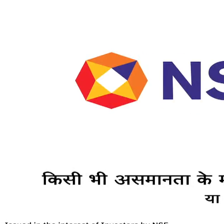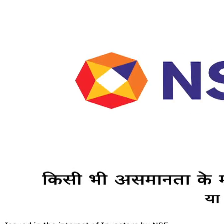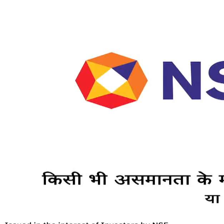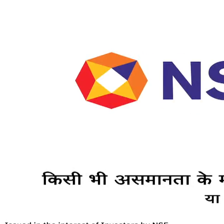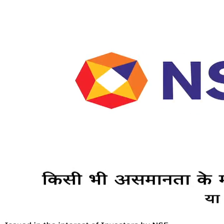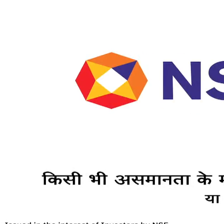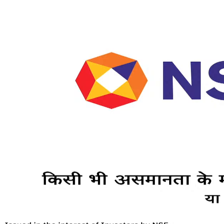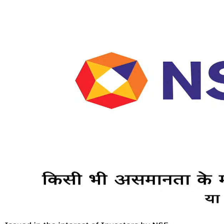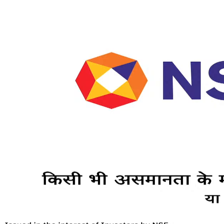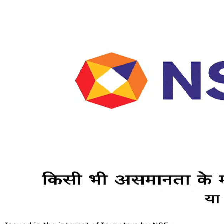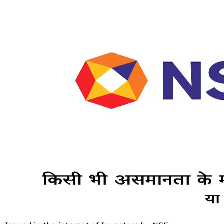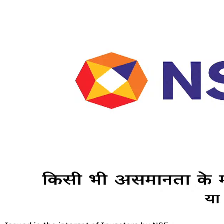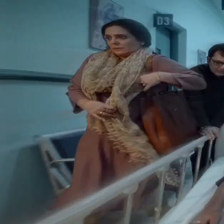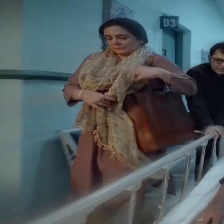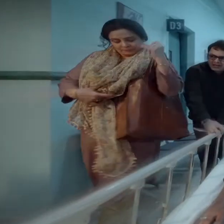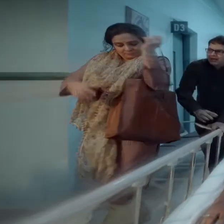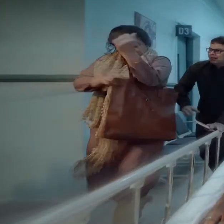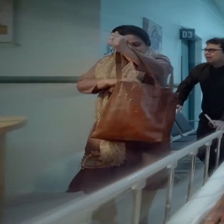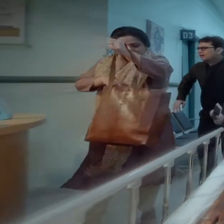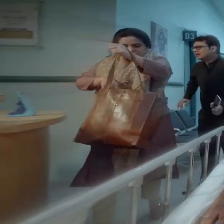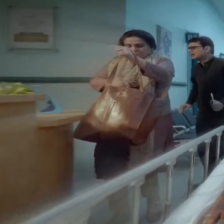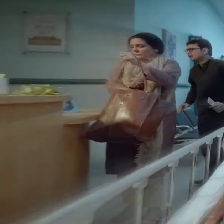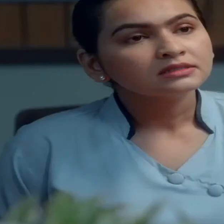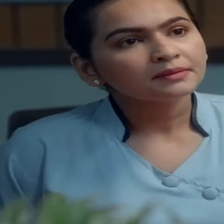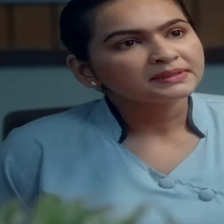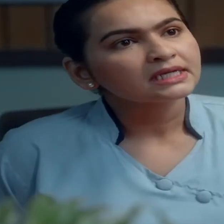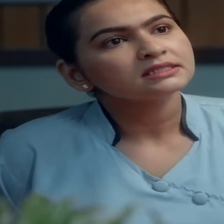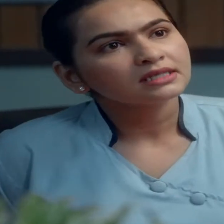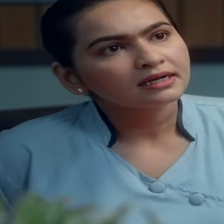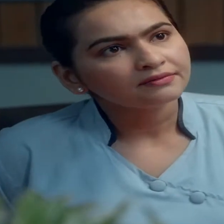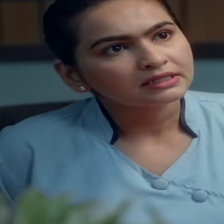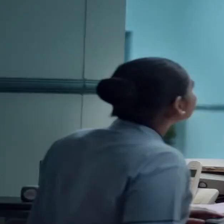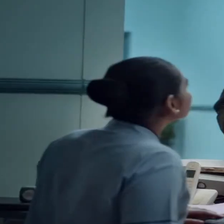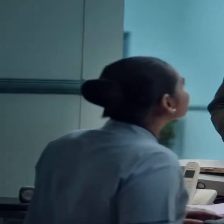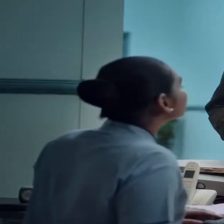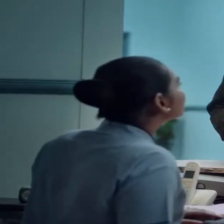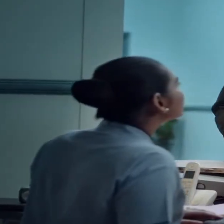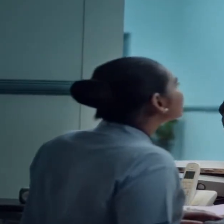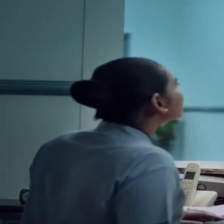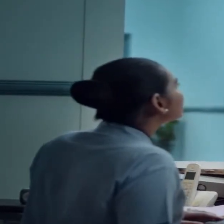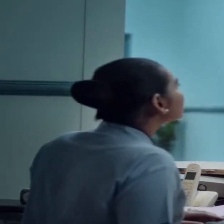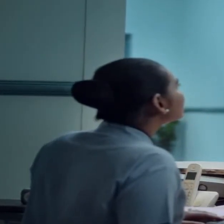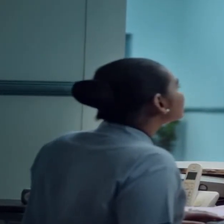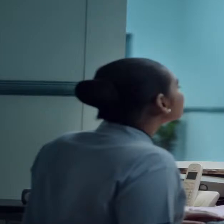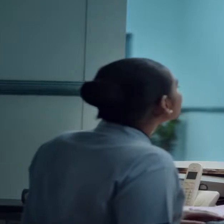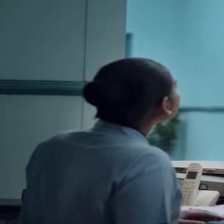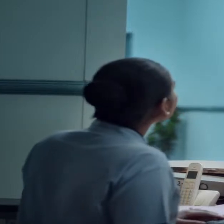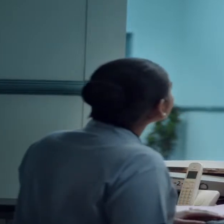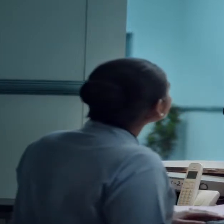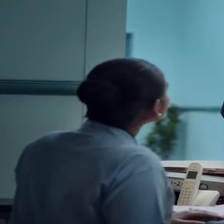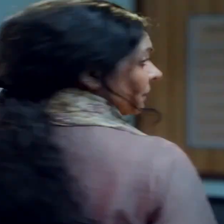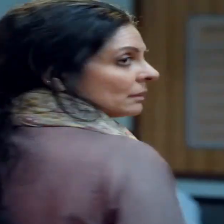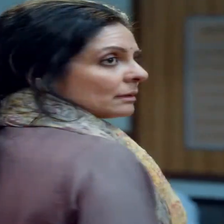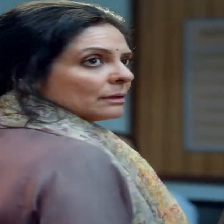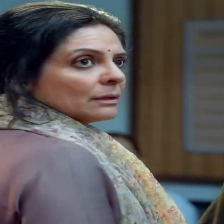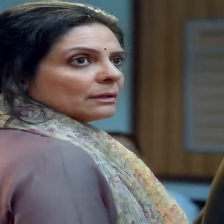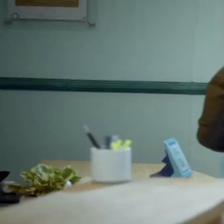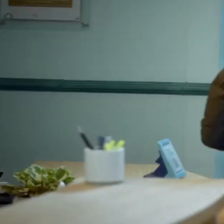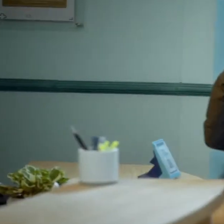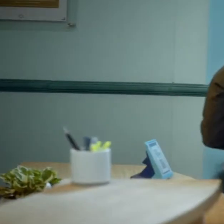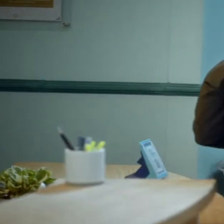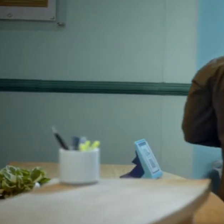कर, इन्वेस्ट कर। सर, 50,000 एडवांस। पर इतना कैश तो हम नहीं लाए। और आज बैंक भी बंद है। इलाज